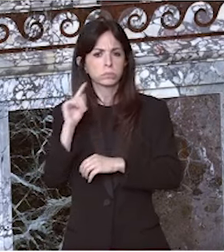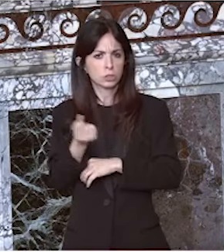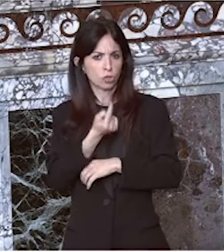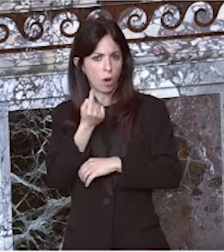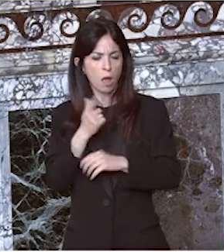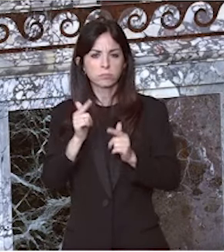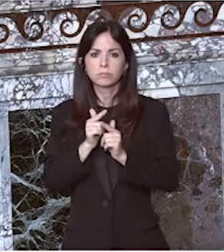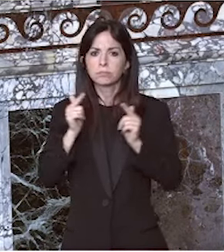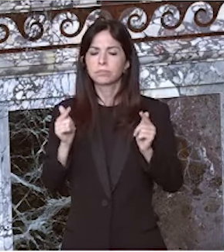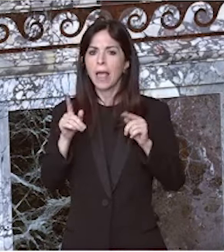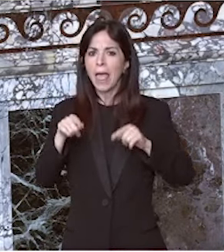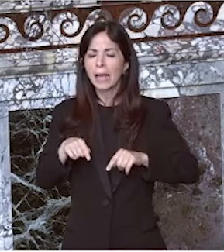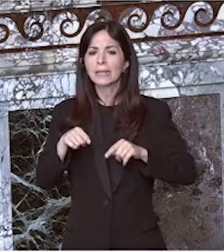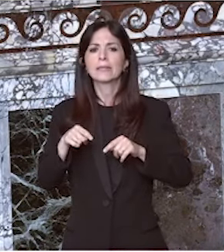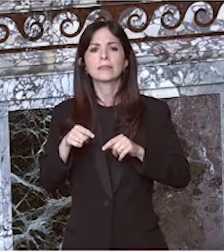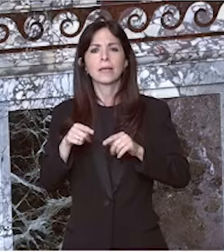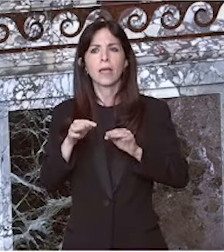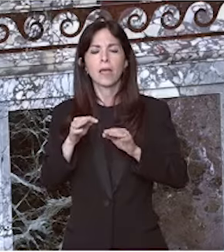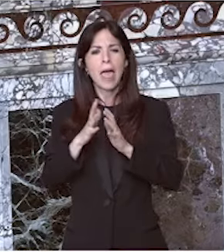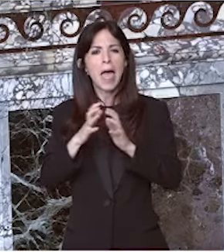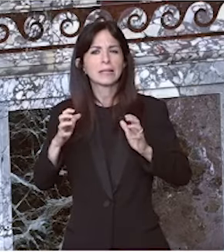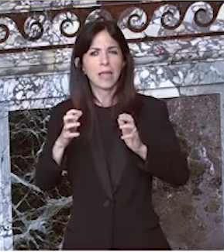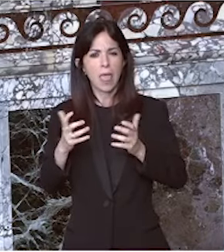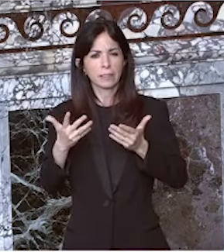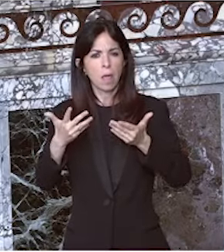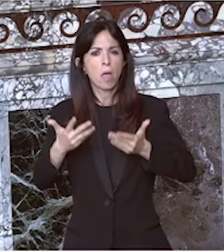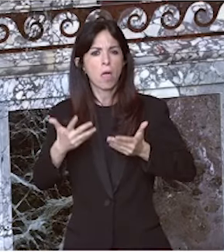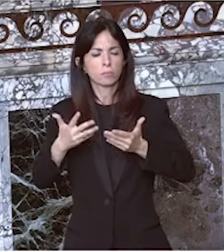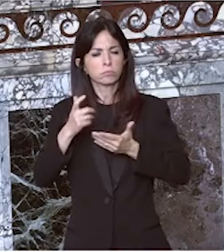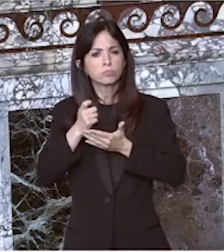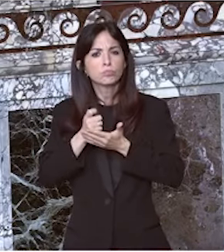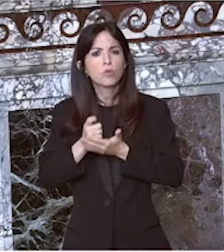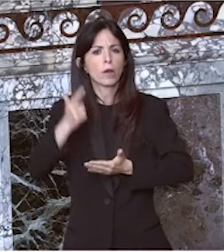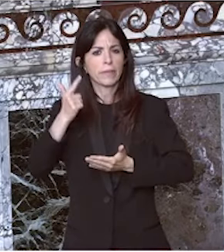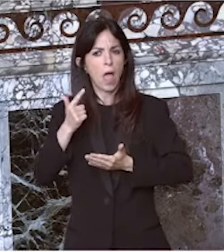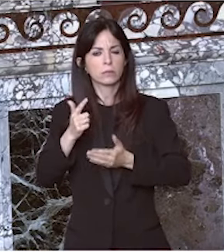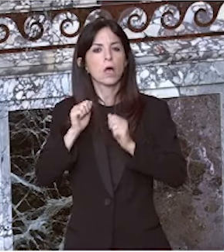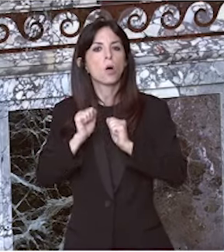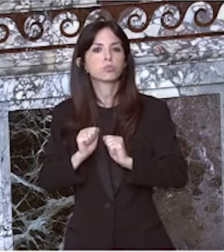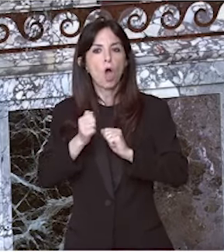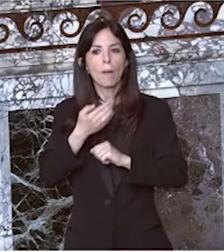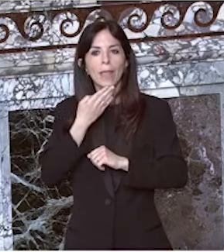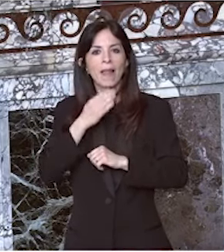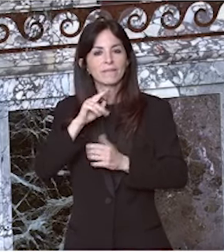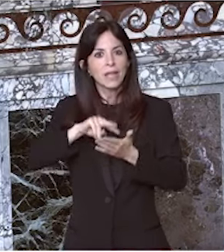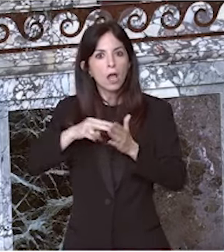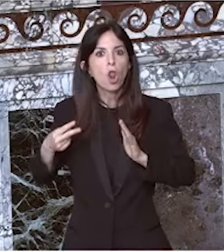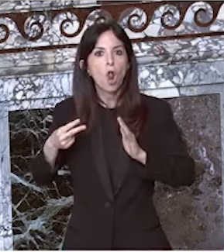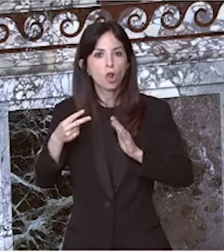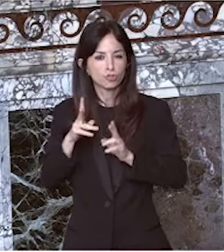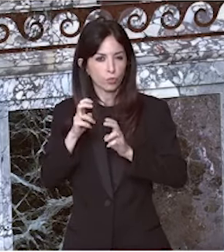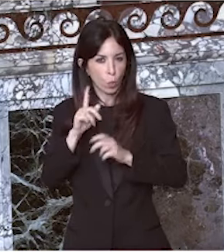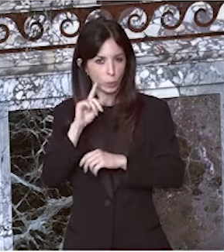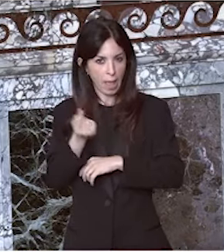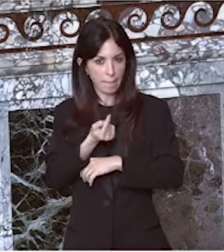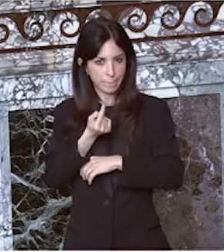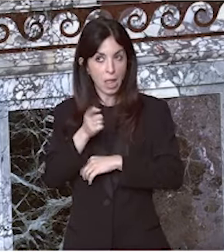inoltre cresciuto il peso delle aziende più grandi, che possono cogliere meglio i benefici della tecnologia e